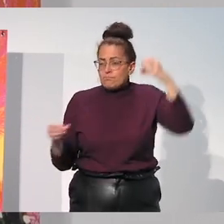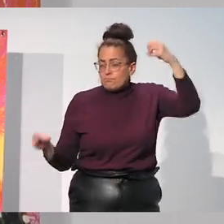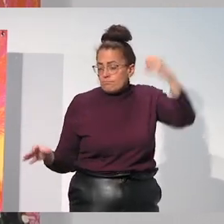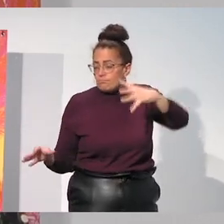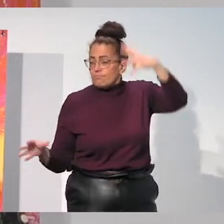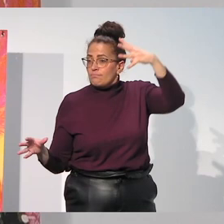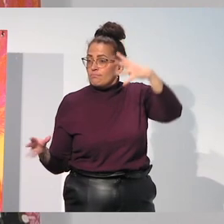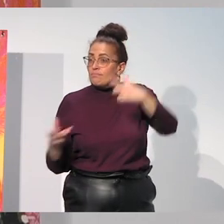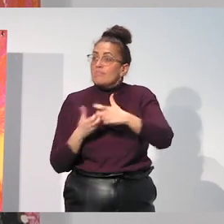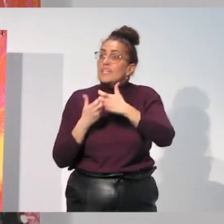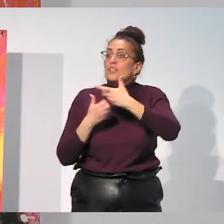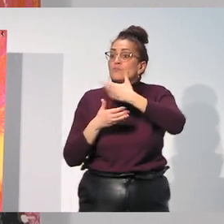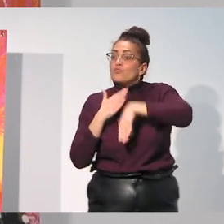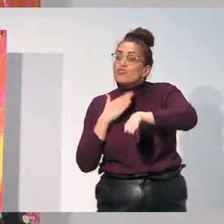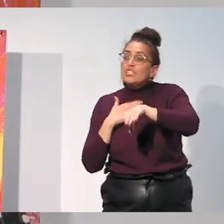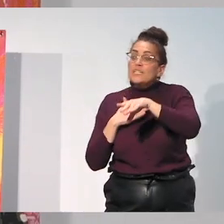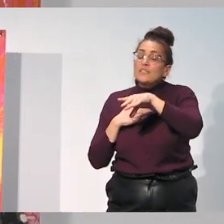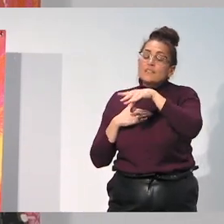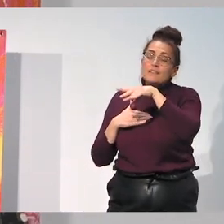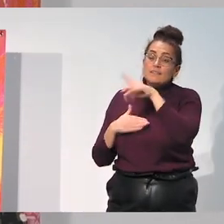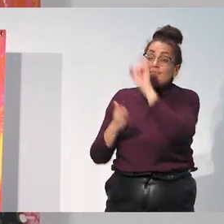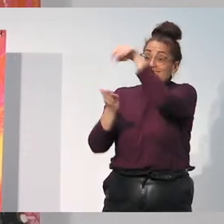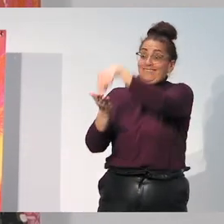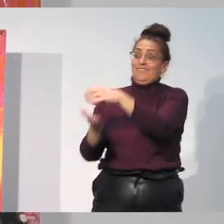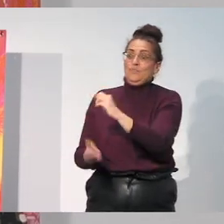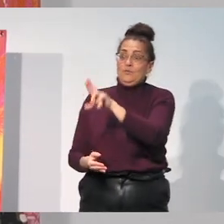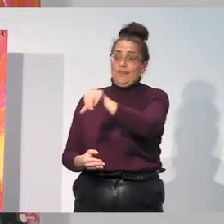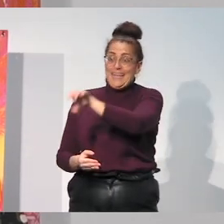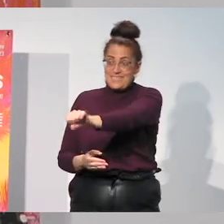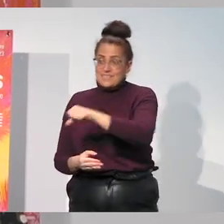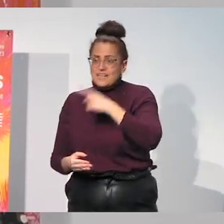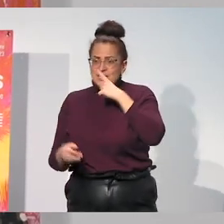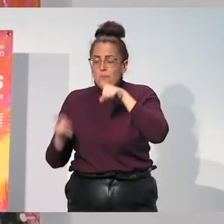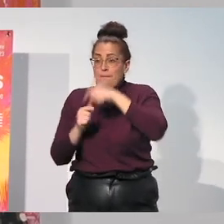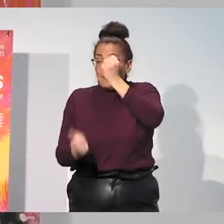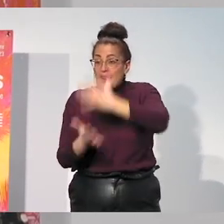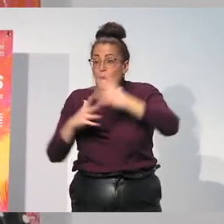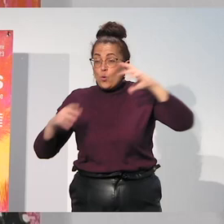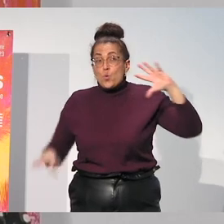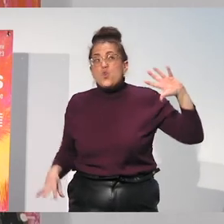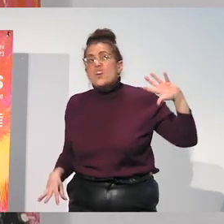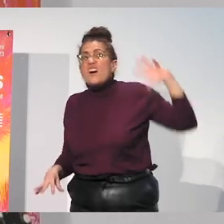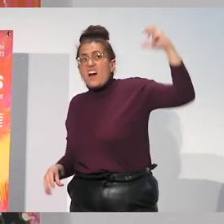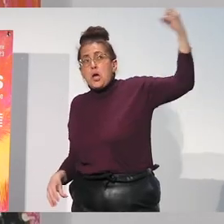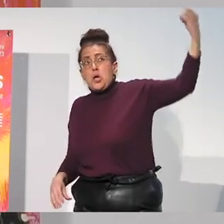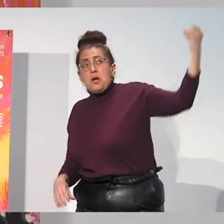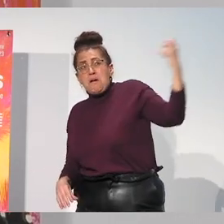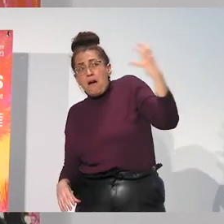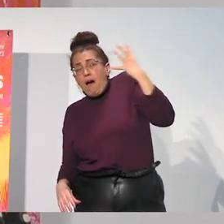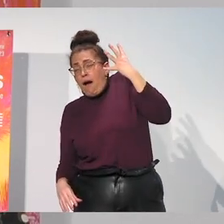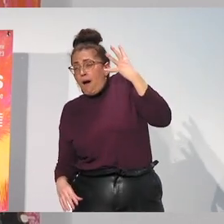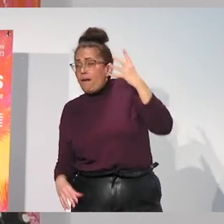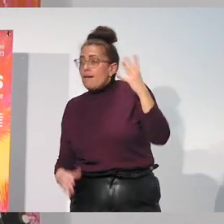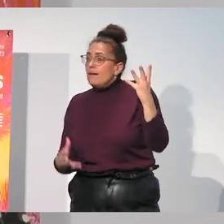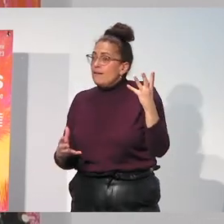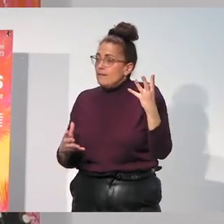le Djebel Chelia dans les Aurès, où on a l'impression, oui, qu'il est écrasé de lumière. Comment est-ce que, oui, en fiction on